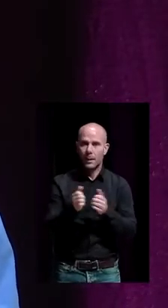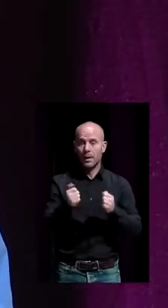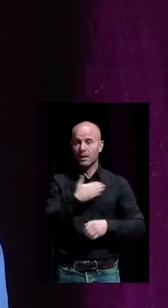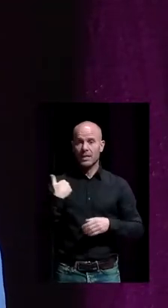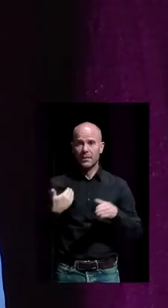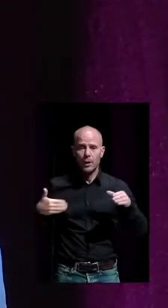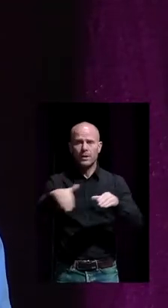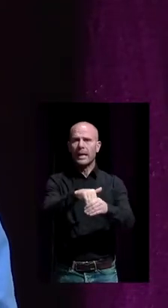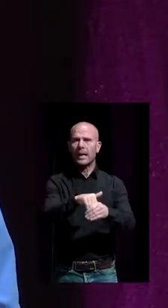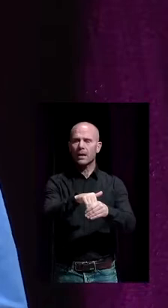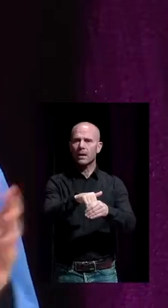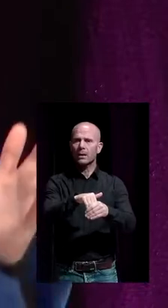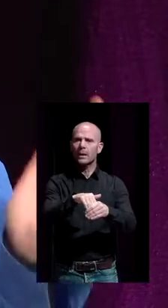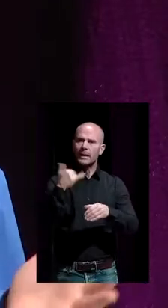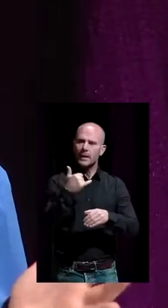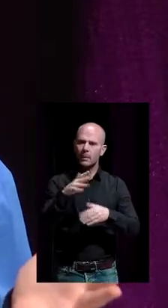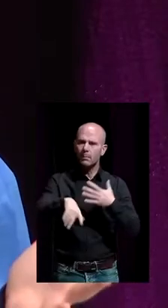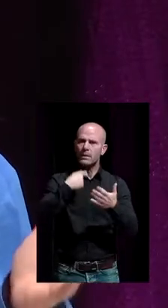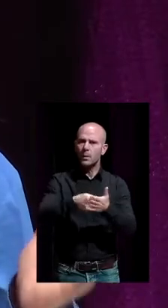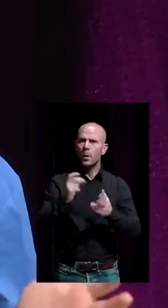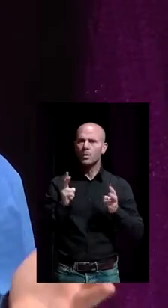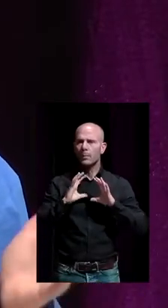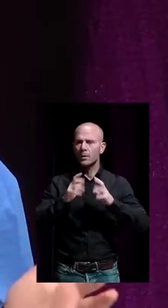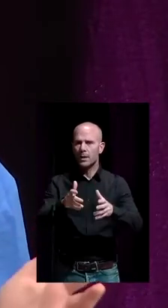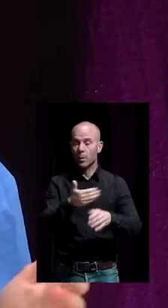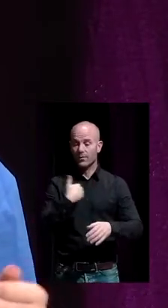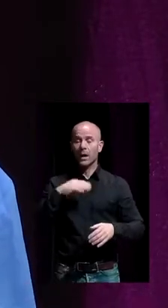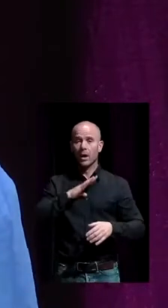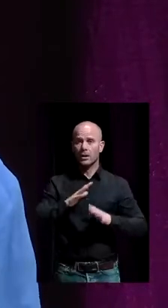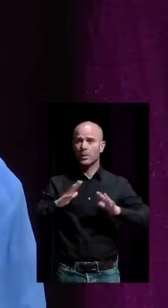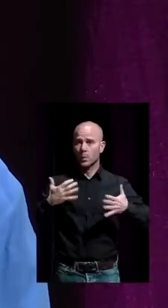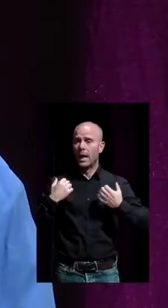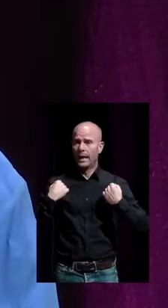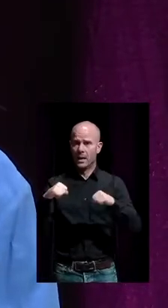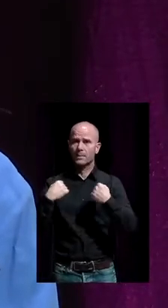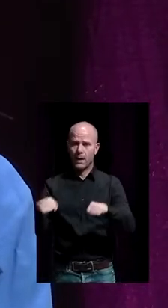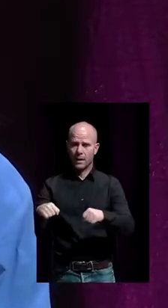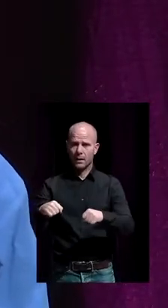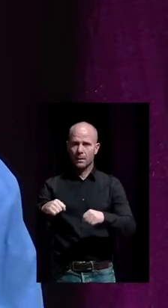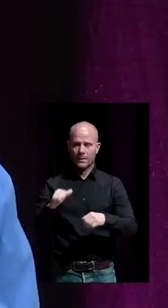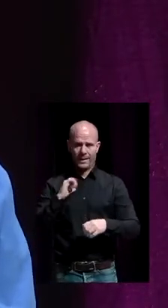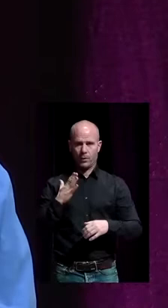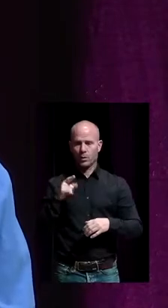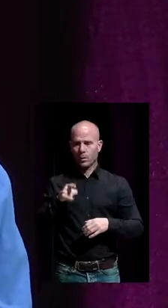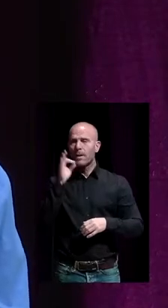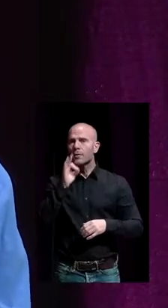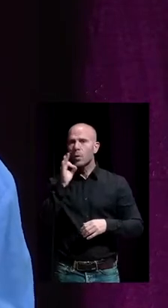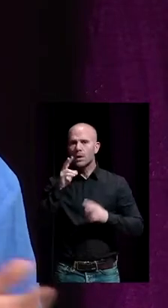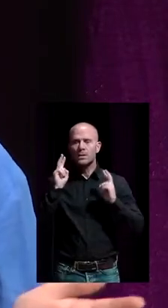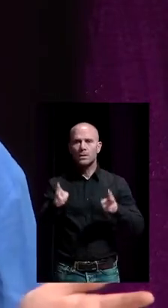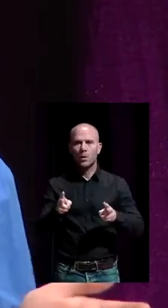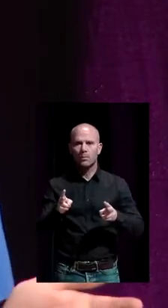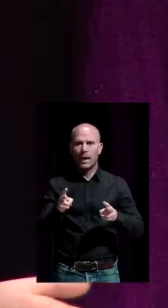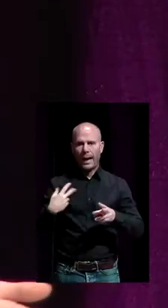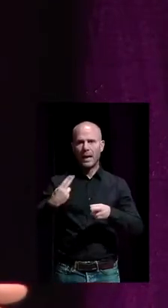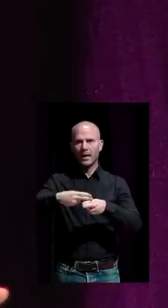oss delaktiga och vi har ett stort engagemang, inte minst för de frågor som är